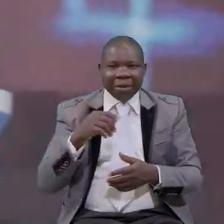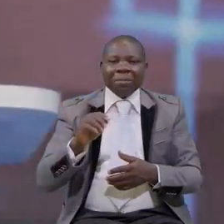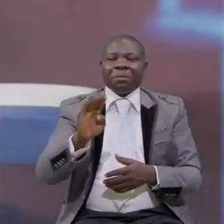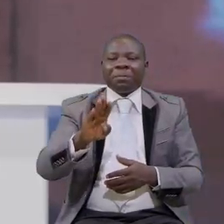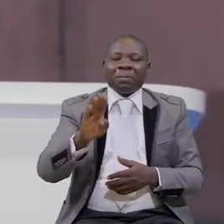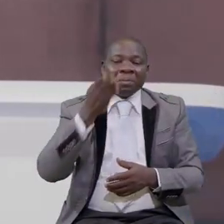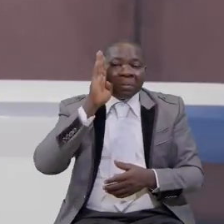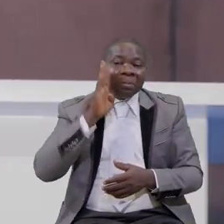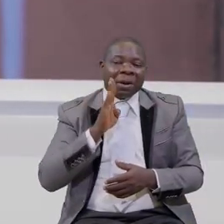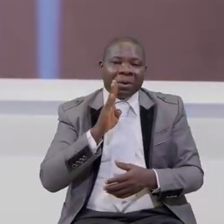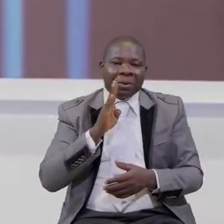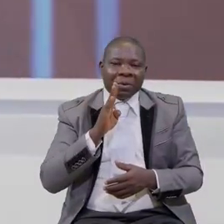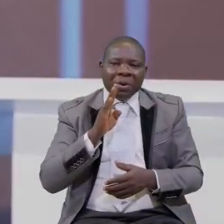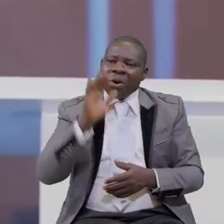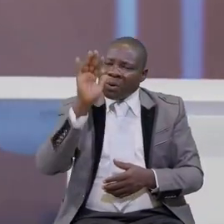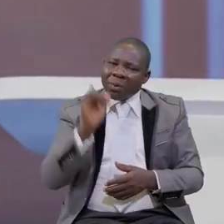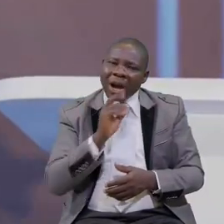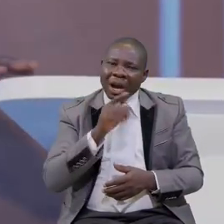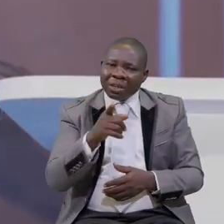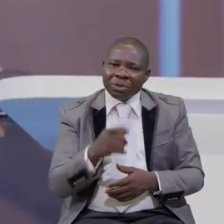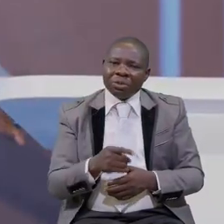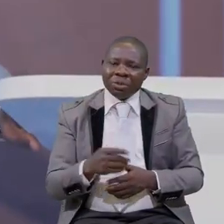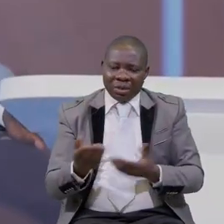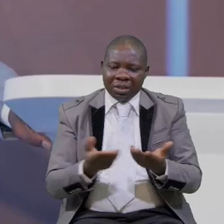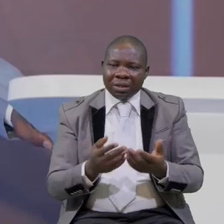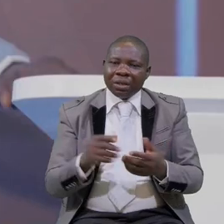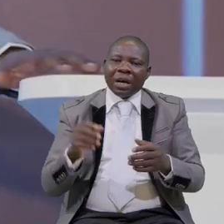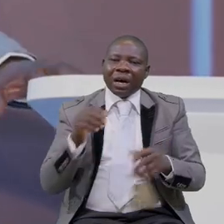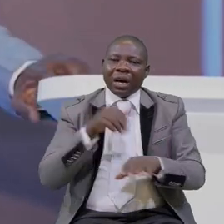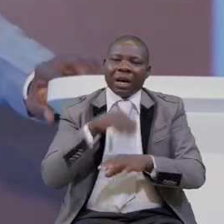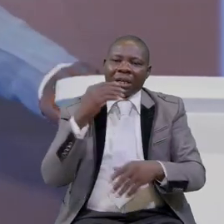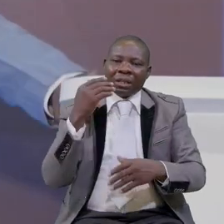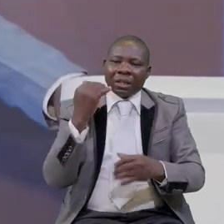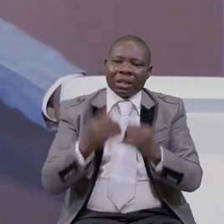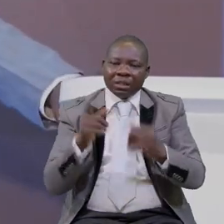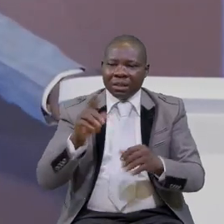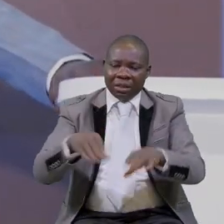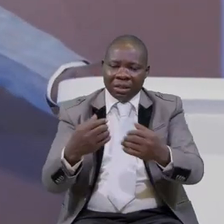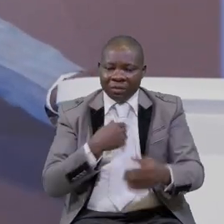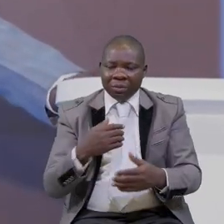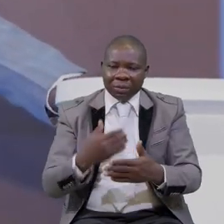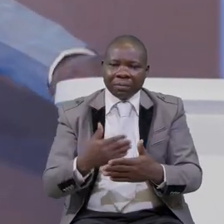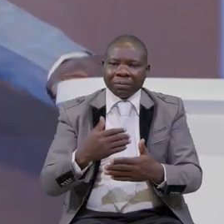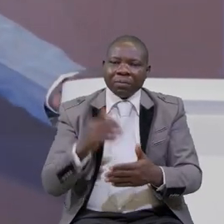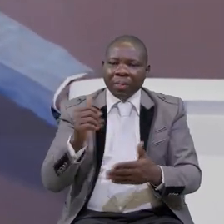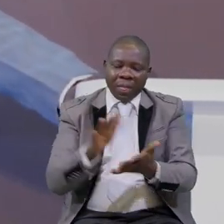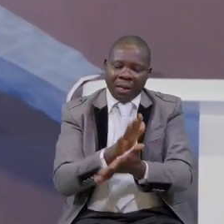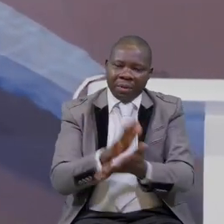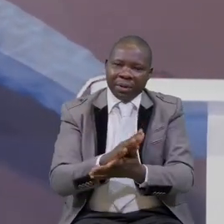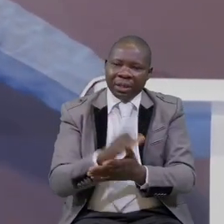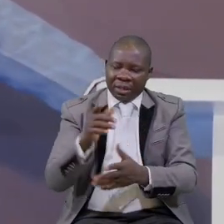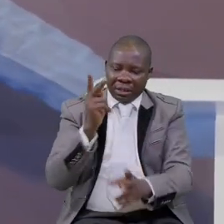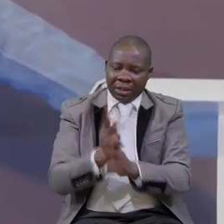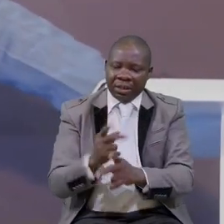hein. C'est brun. Alors finalement, il m'a donné une fiche. Parce que il